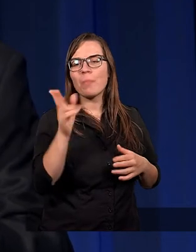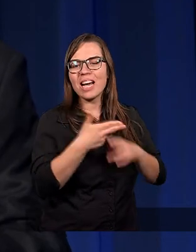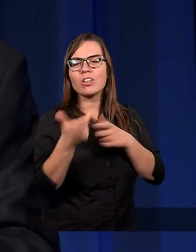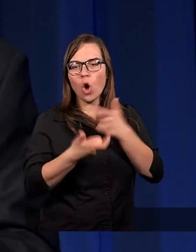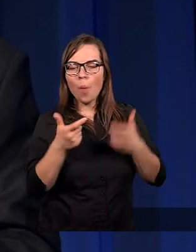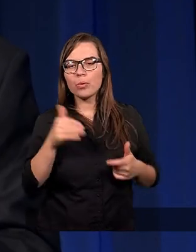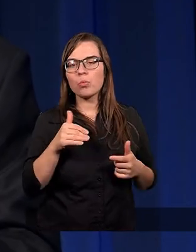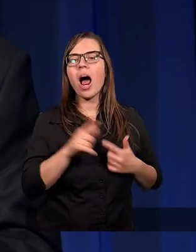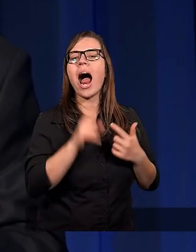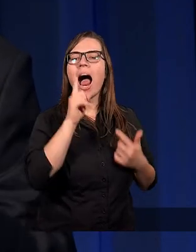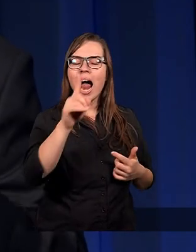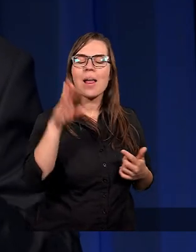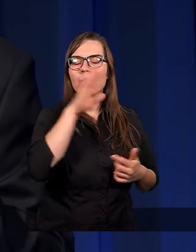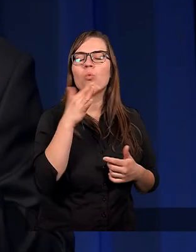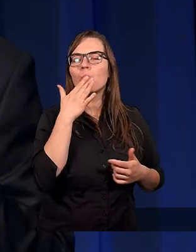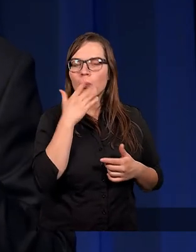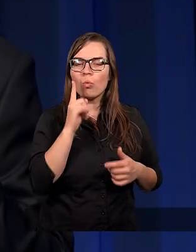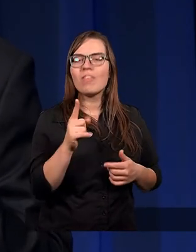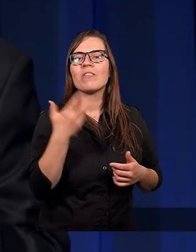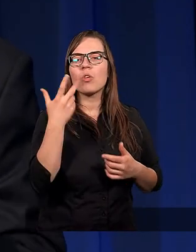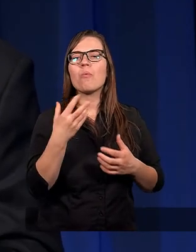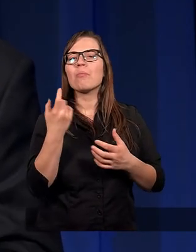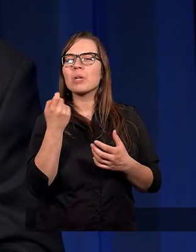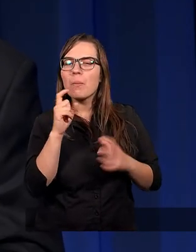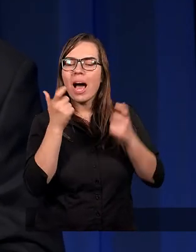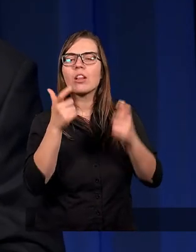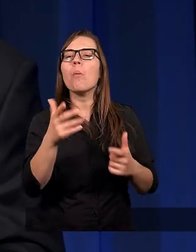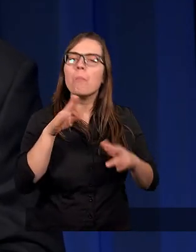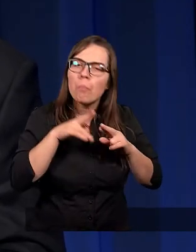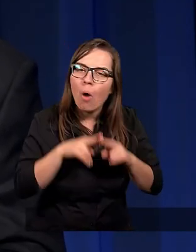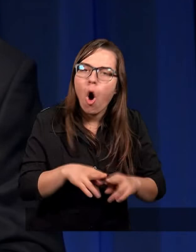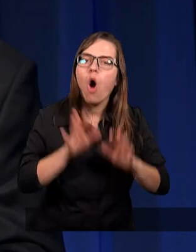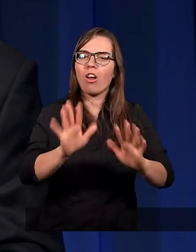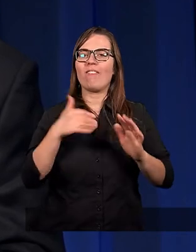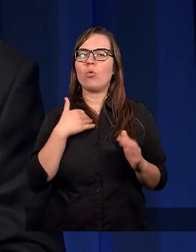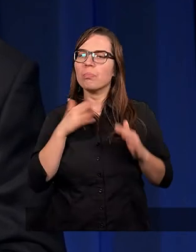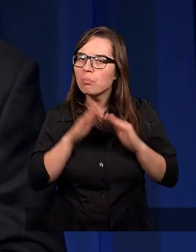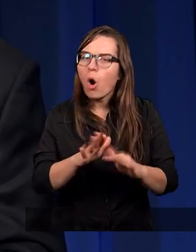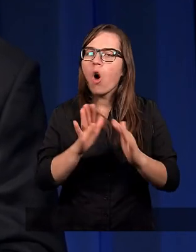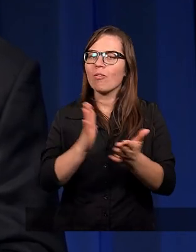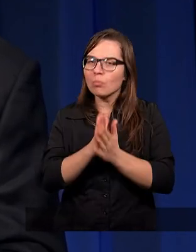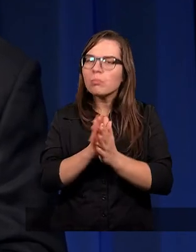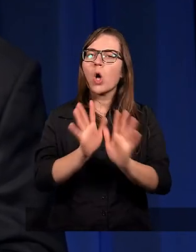kiedyś, ale Bóg mówi znowu w tym przypadku, pozwól mi, pozwól.